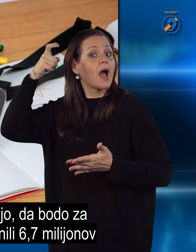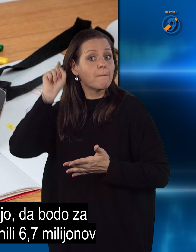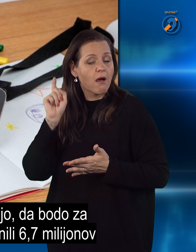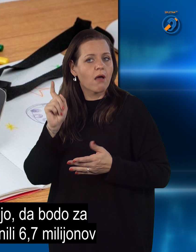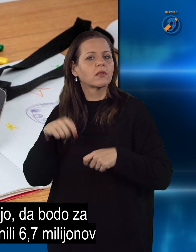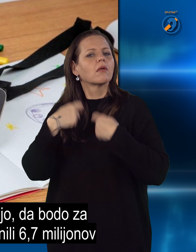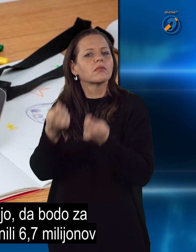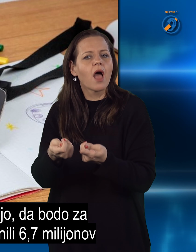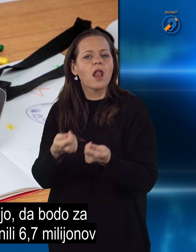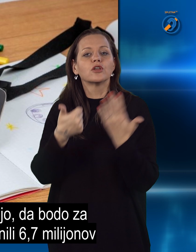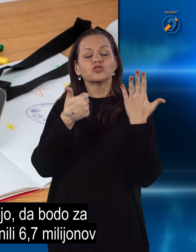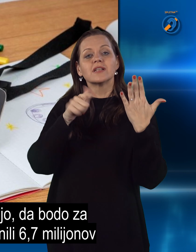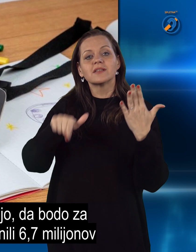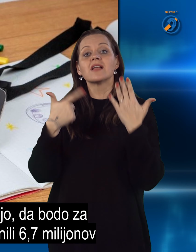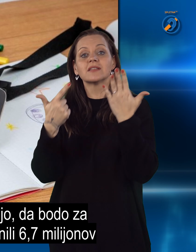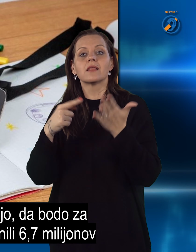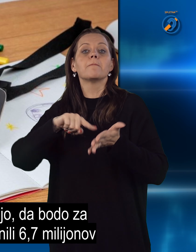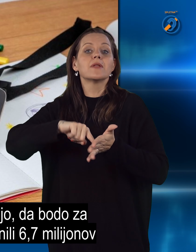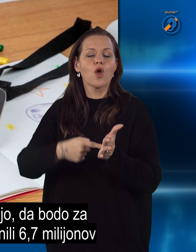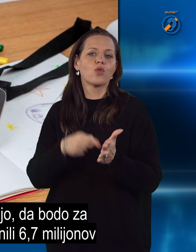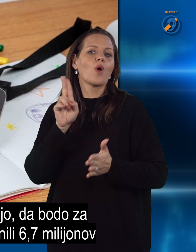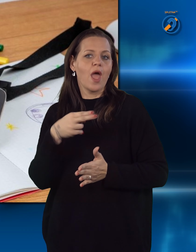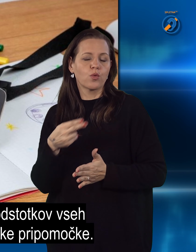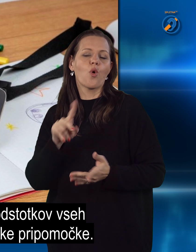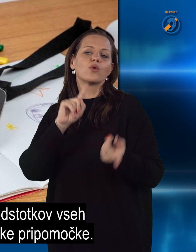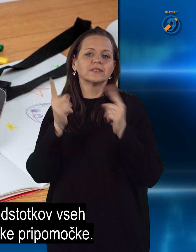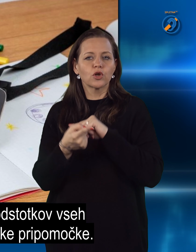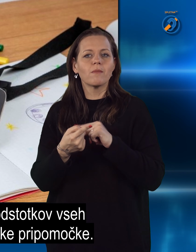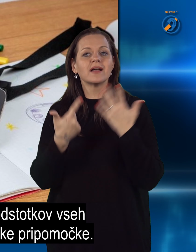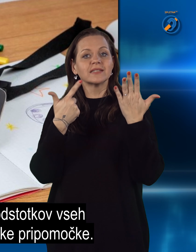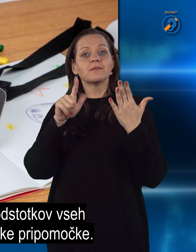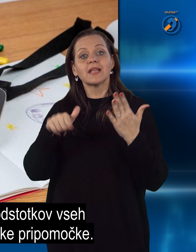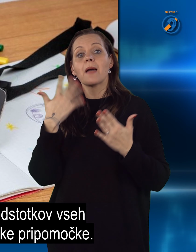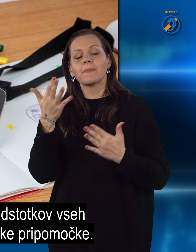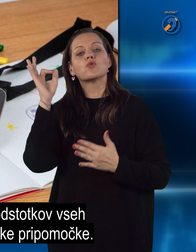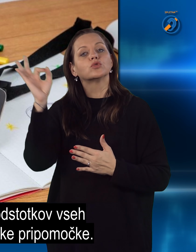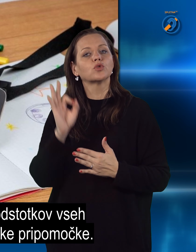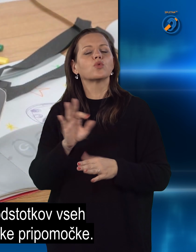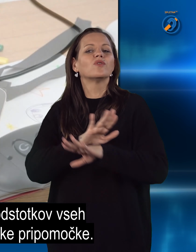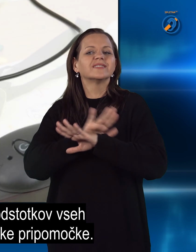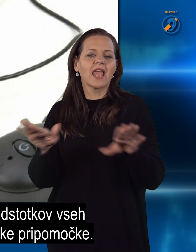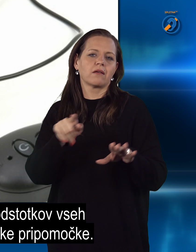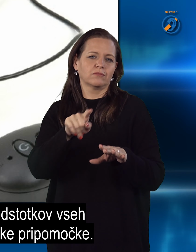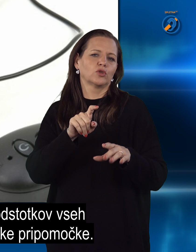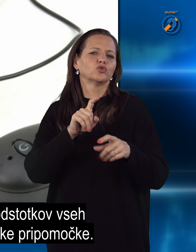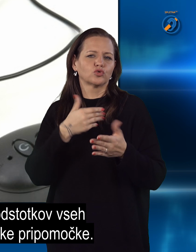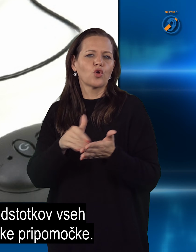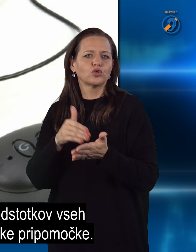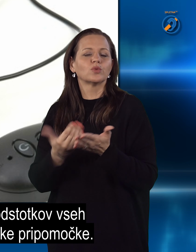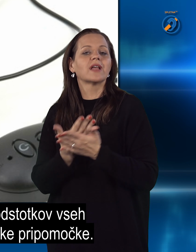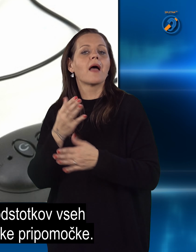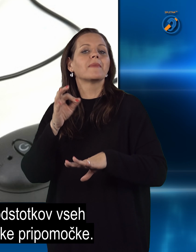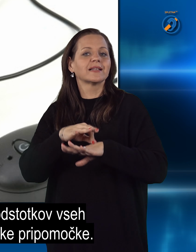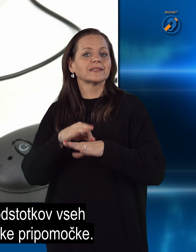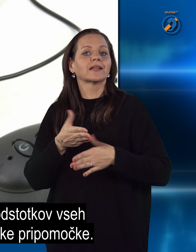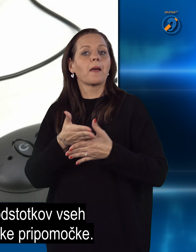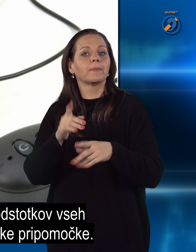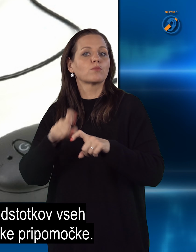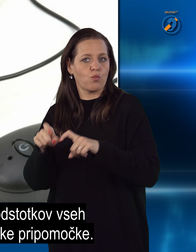za slušne aparate namenili 6,7 milijonov evrov oziroma 7,5% vseh stroškov